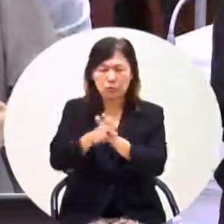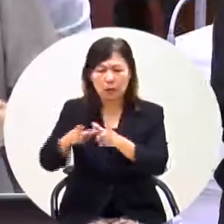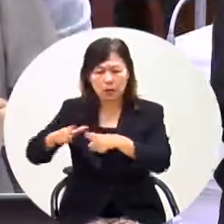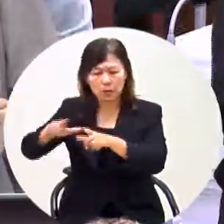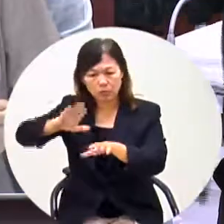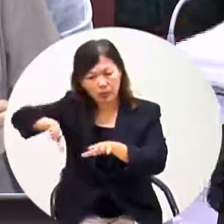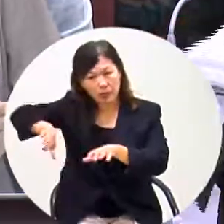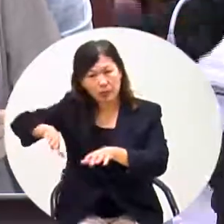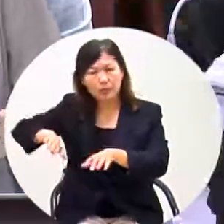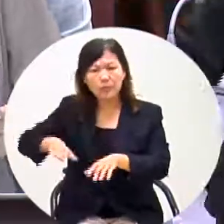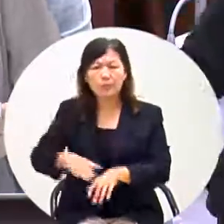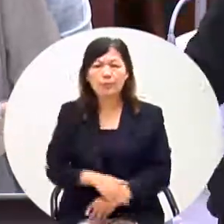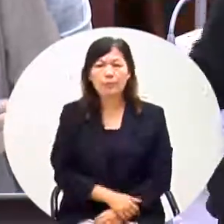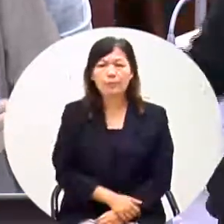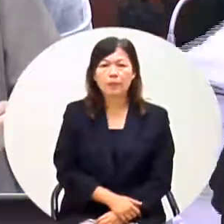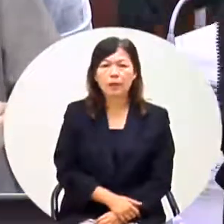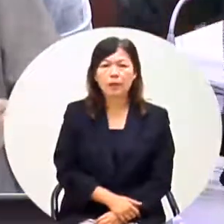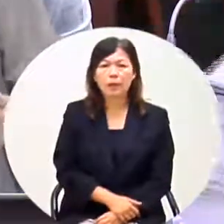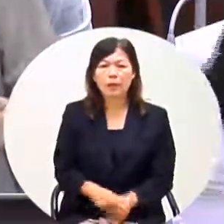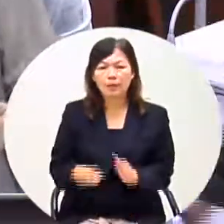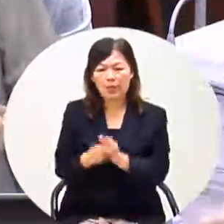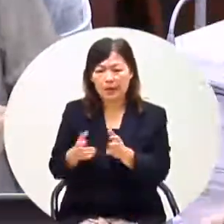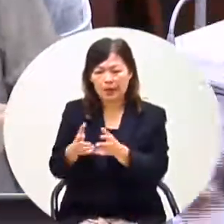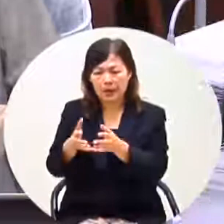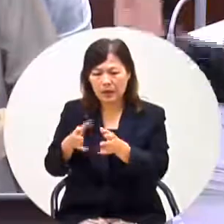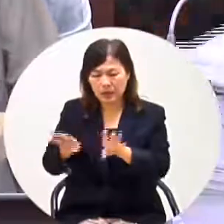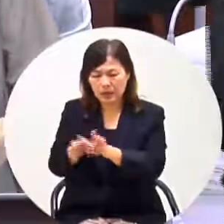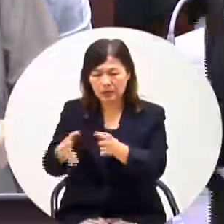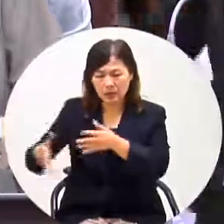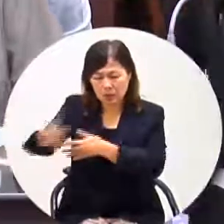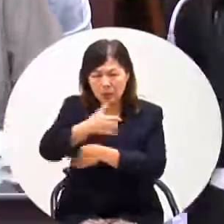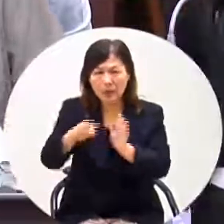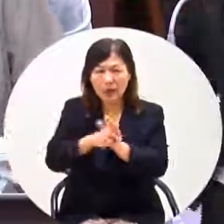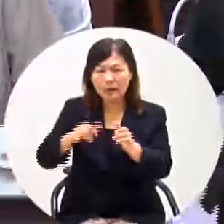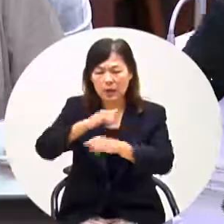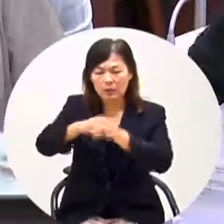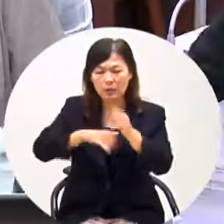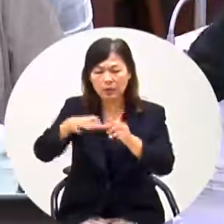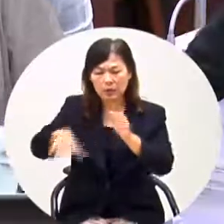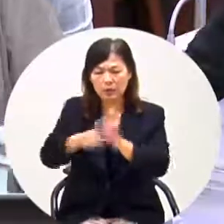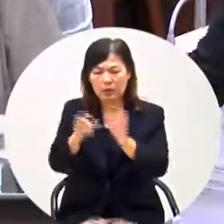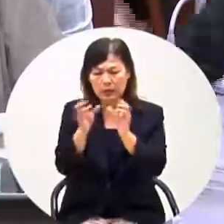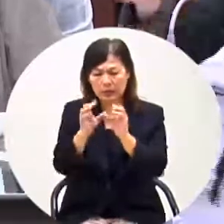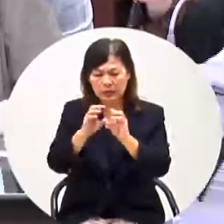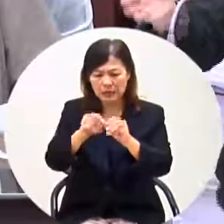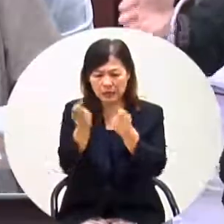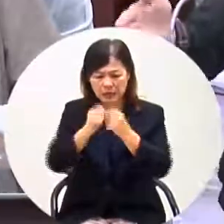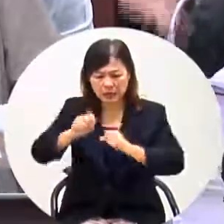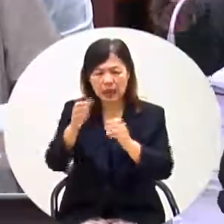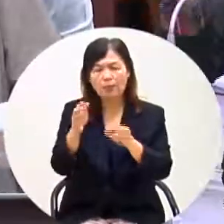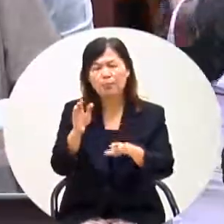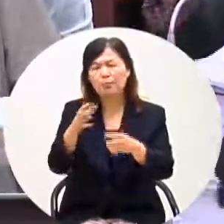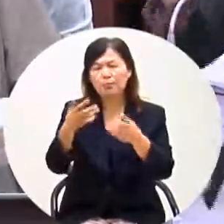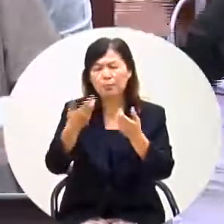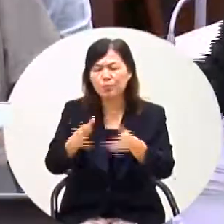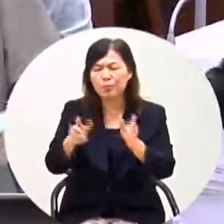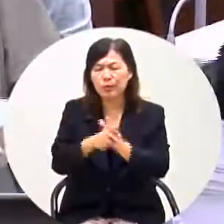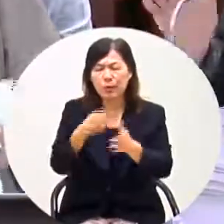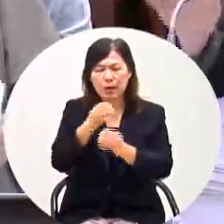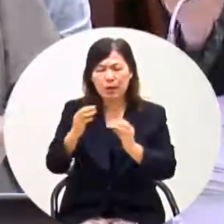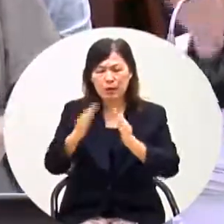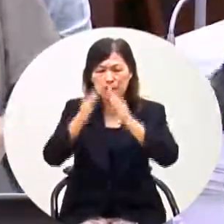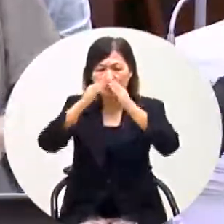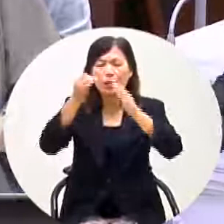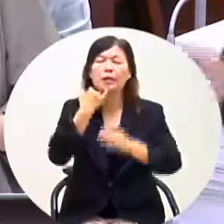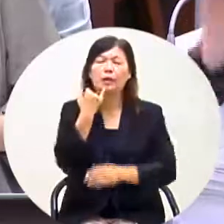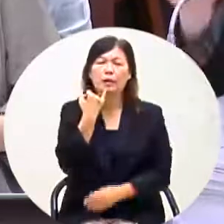行征收嘛、嗯？我们活动中心不需要这么多的腹地嘛、嗯？我们可以往上盖啊。市长，你若想要做，我